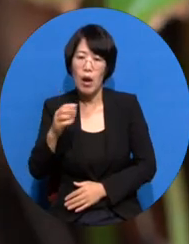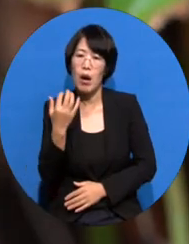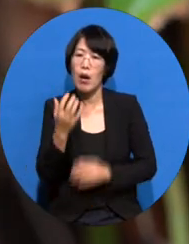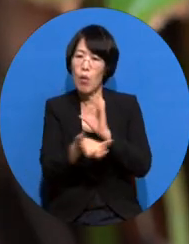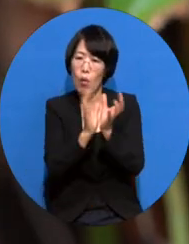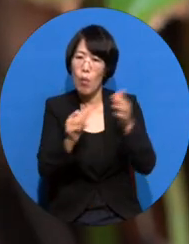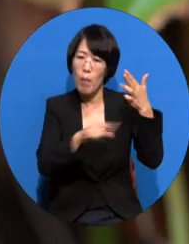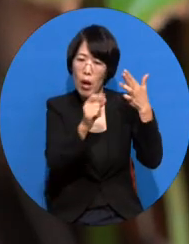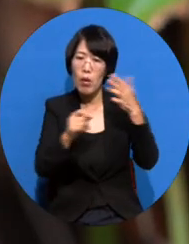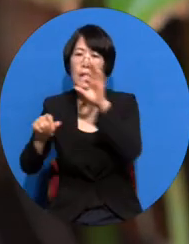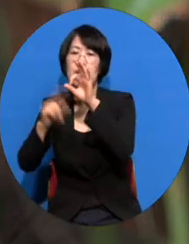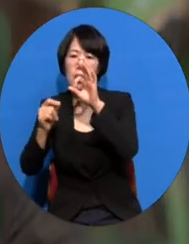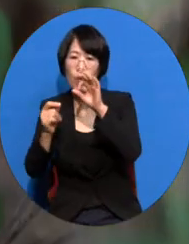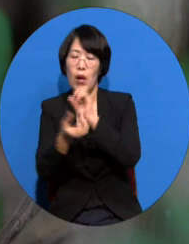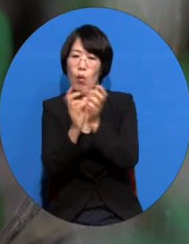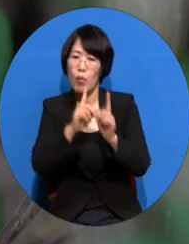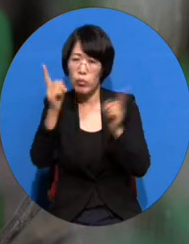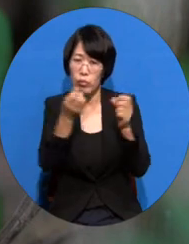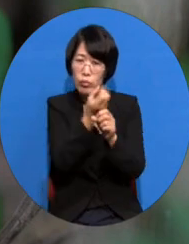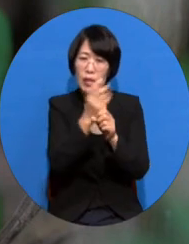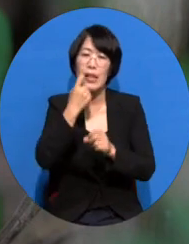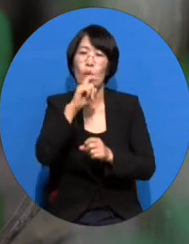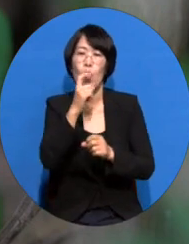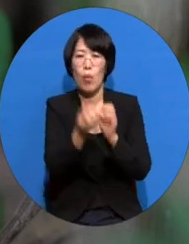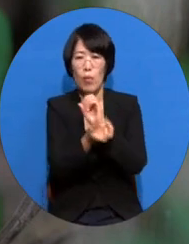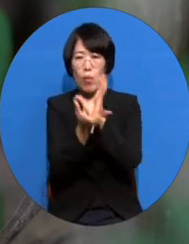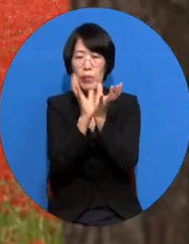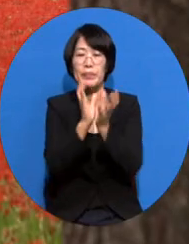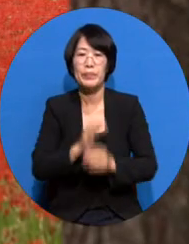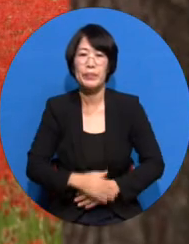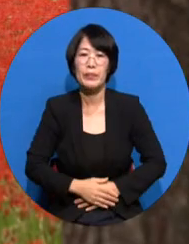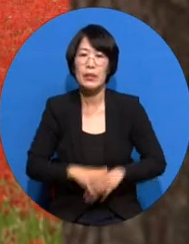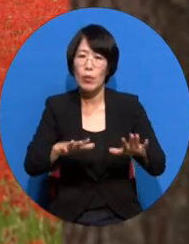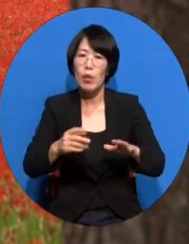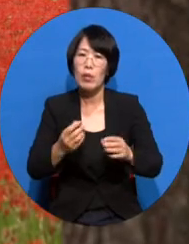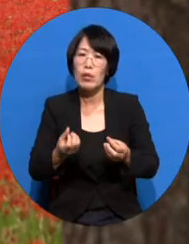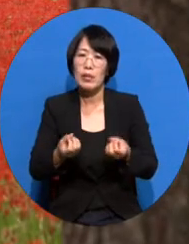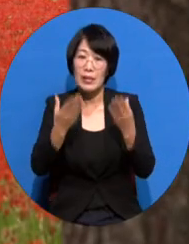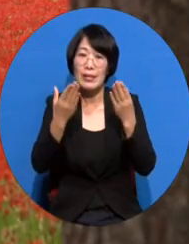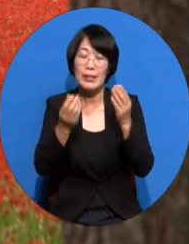8월에서 10월 사이 꽃줄기 끝에서 연한 노란색으로 핍니다. 이번 추석 연휴